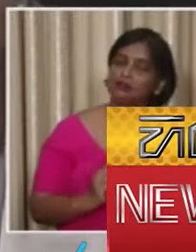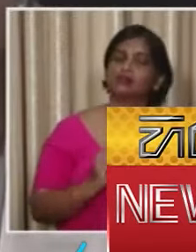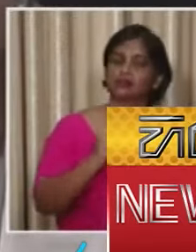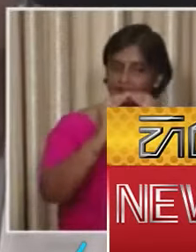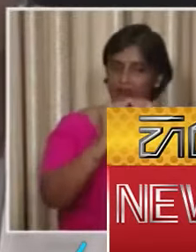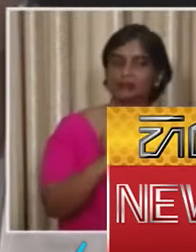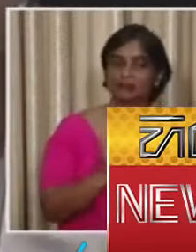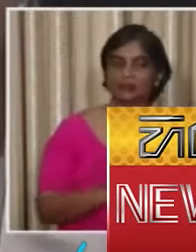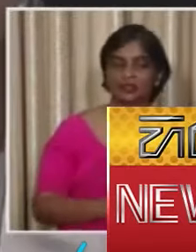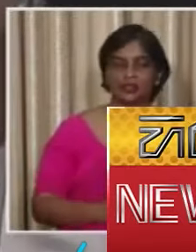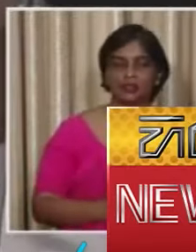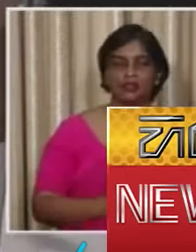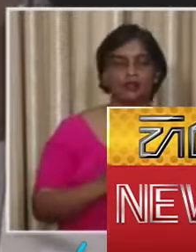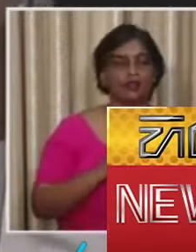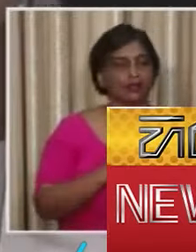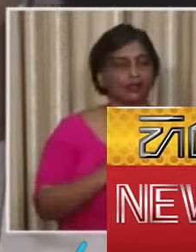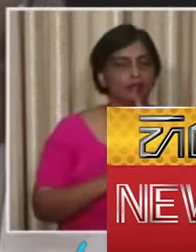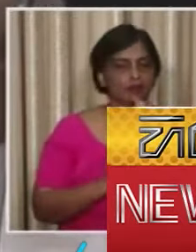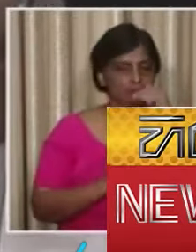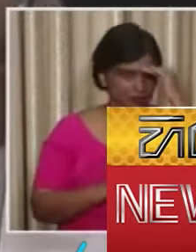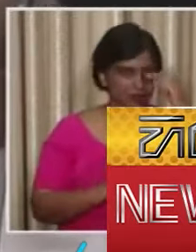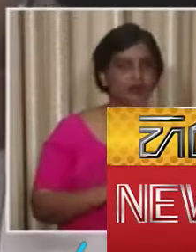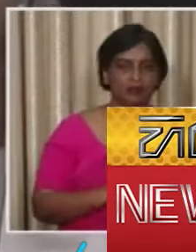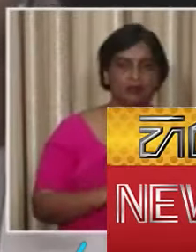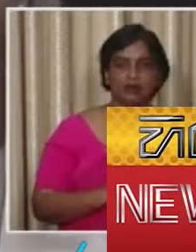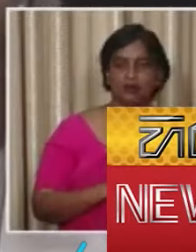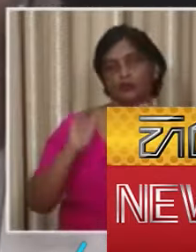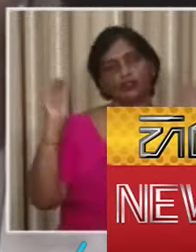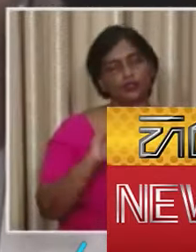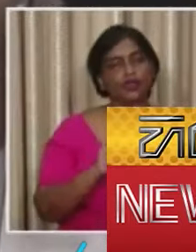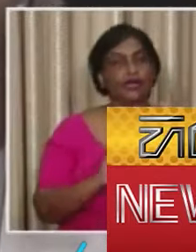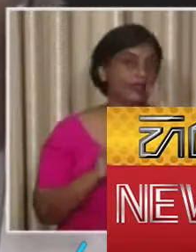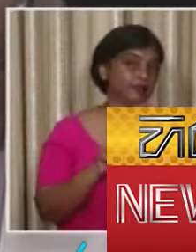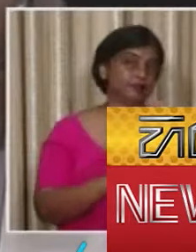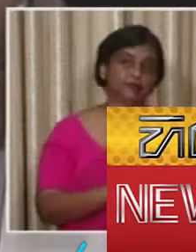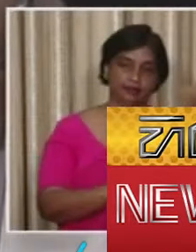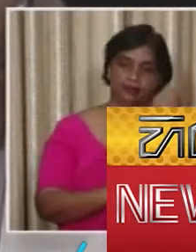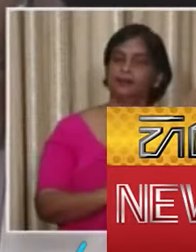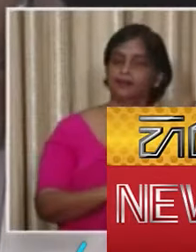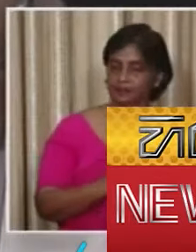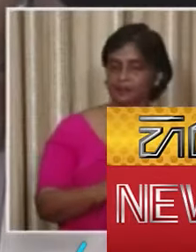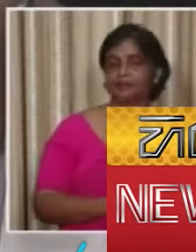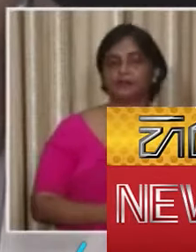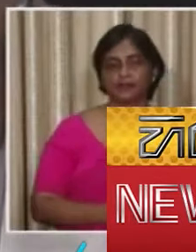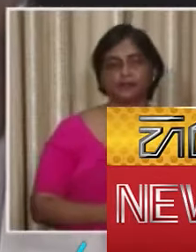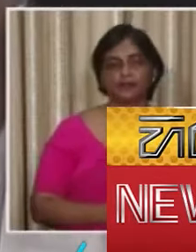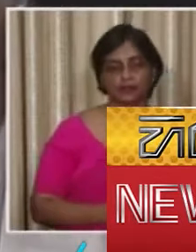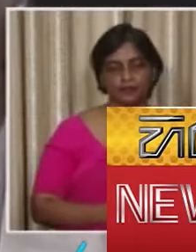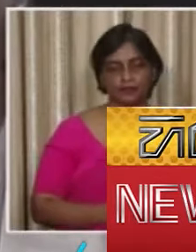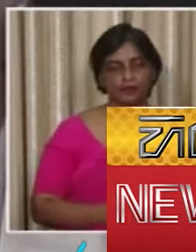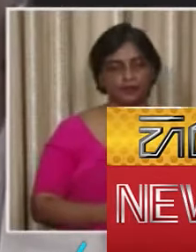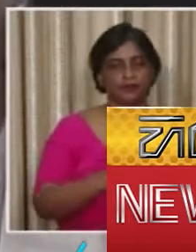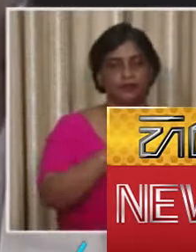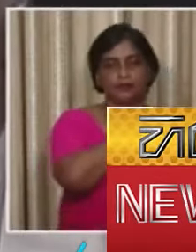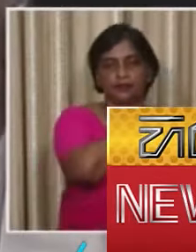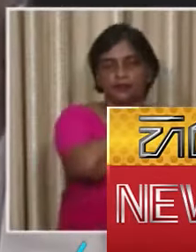ඔසවා තබමු. Honorable Speaker, I would also like to say a few words in English. I won't go over what I have said, but I will talk of